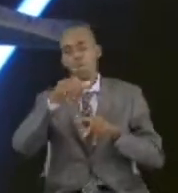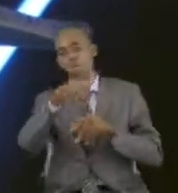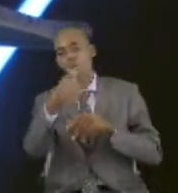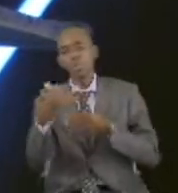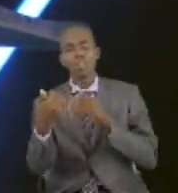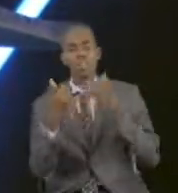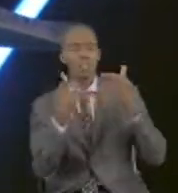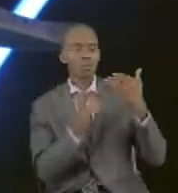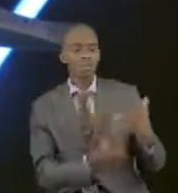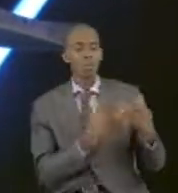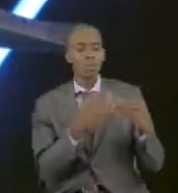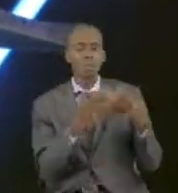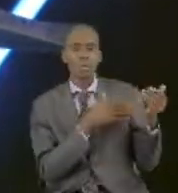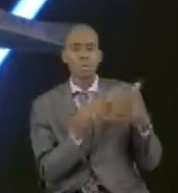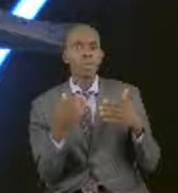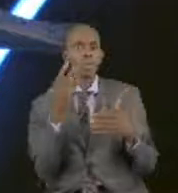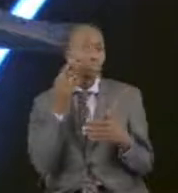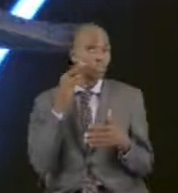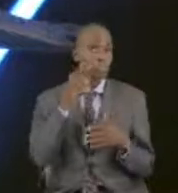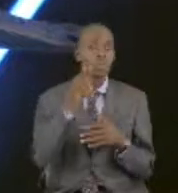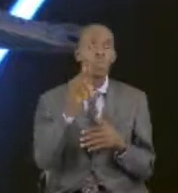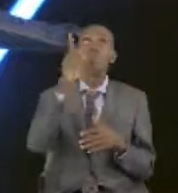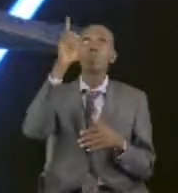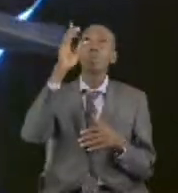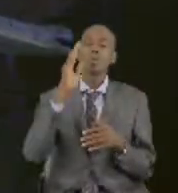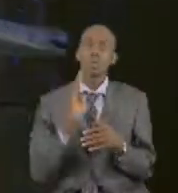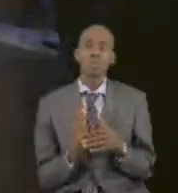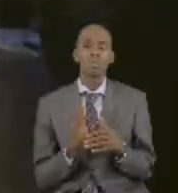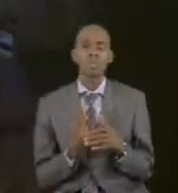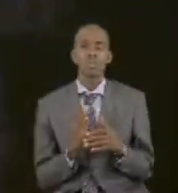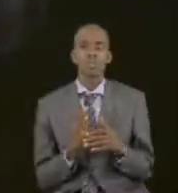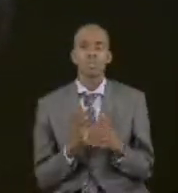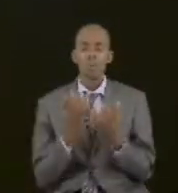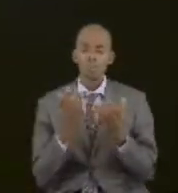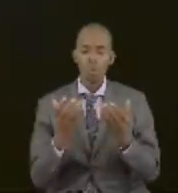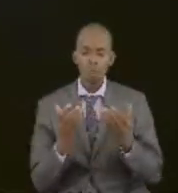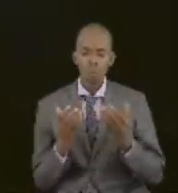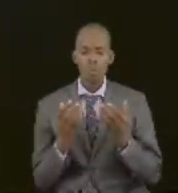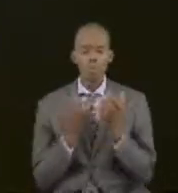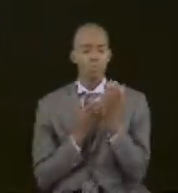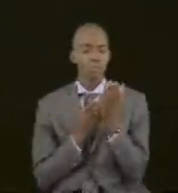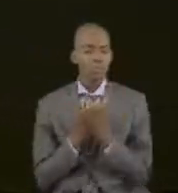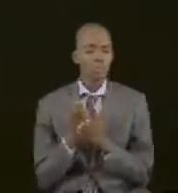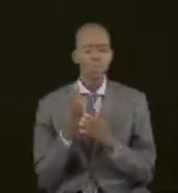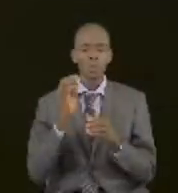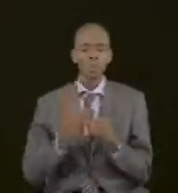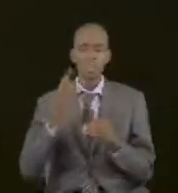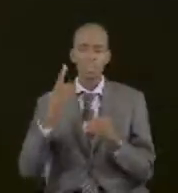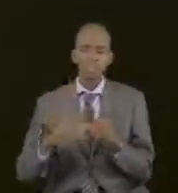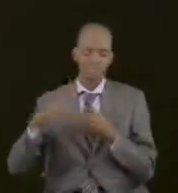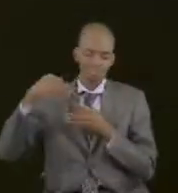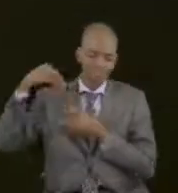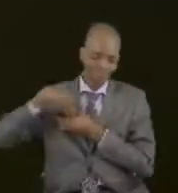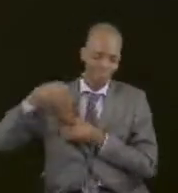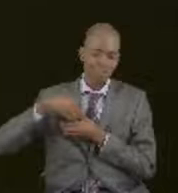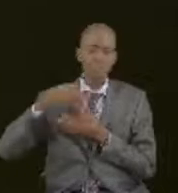la publicité du mauvais côté. Voyez ce que Dieu dit. Dieu veut la vérité au fond